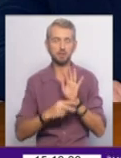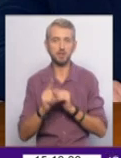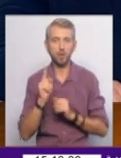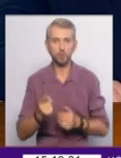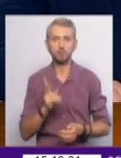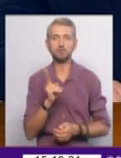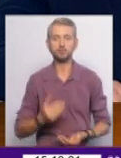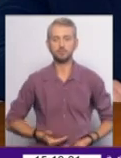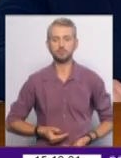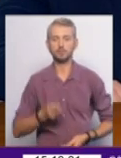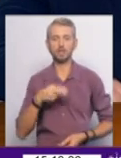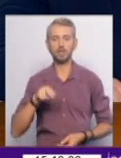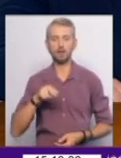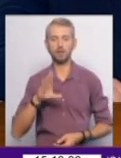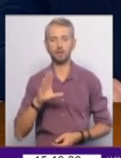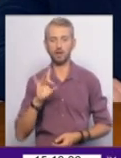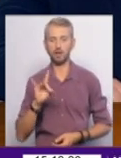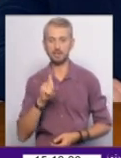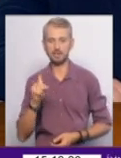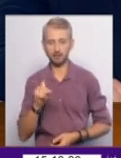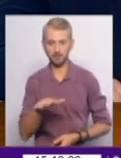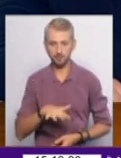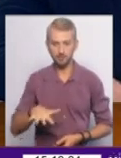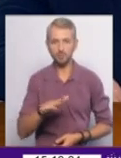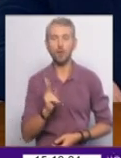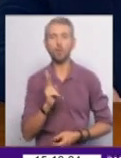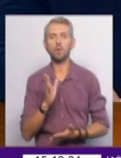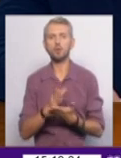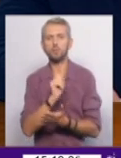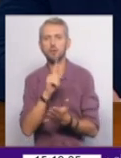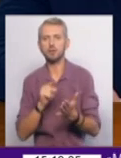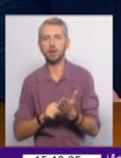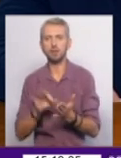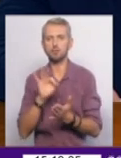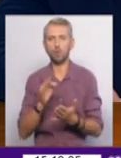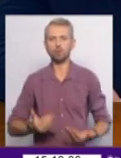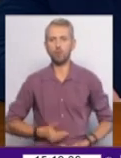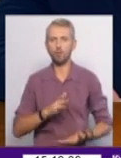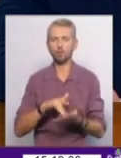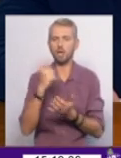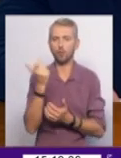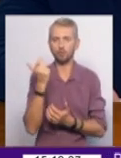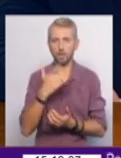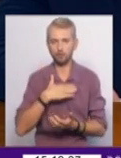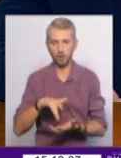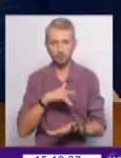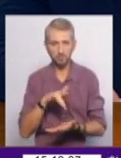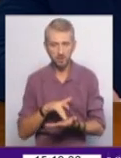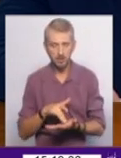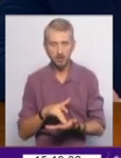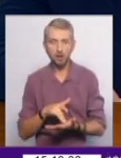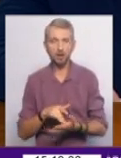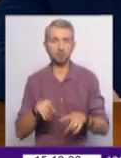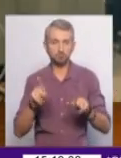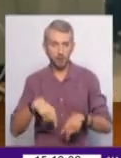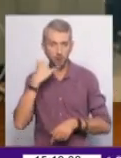Жителі ДВРЗ, долучайтеся. Також ті кияни, у кого є питання з приводу теми житлово-комунального господарства в нашому місті, в нашій столиці, так